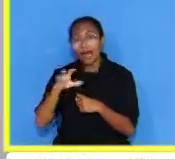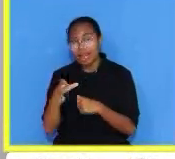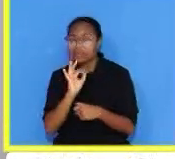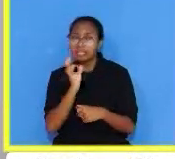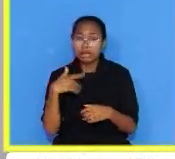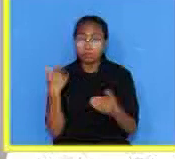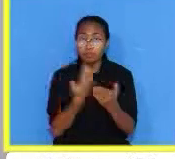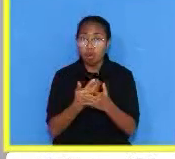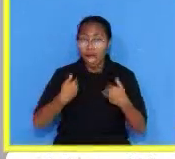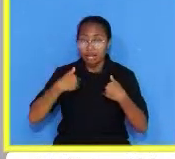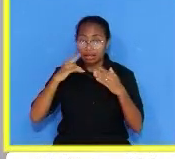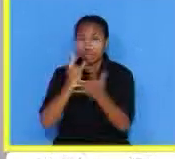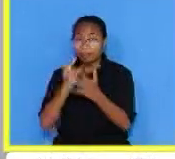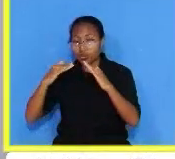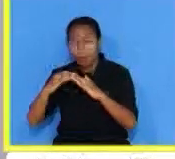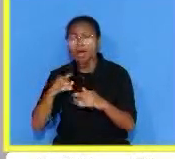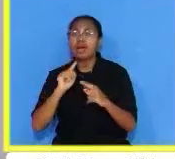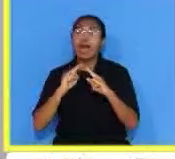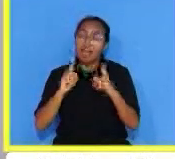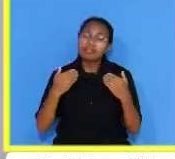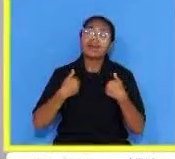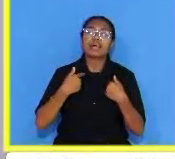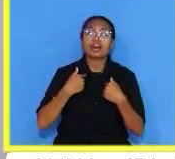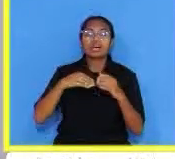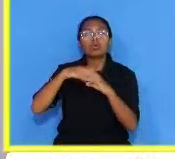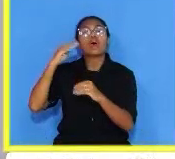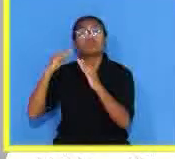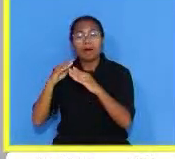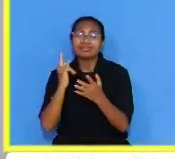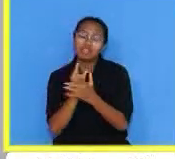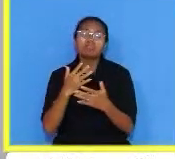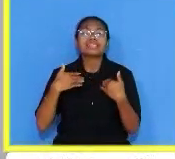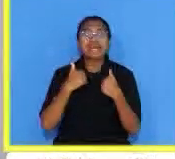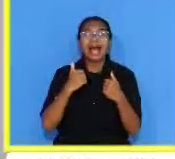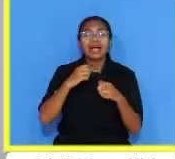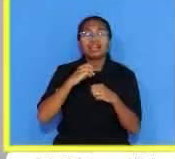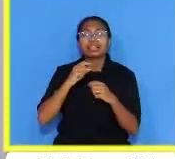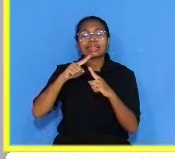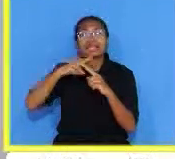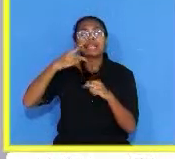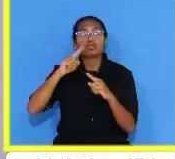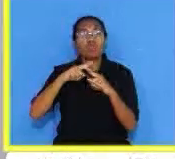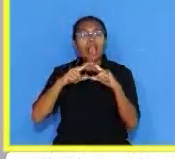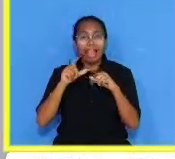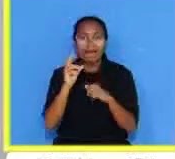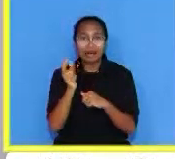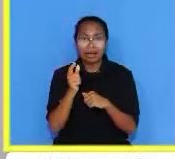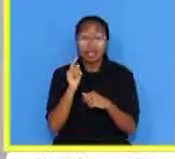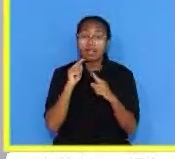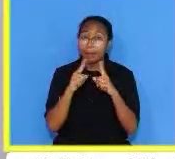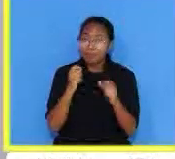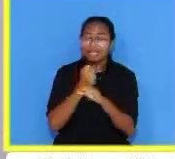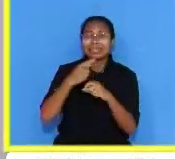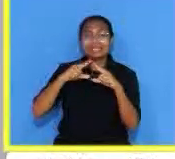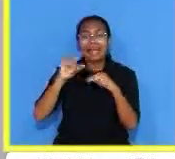berada di rumah. Jadi ada yang terkena dari keluarga, dan itu gejalanya tidak terlalu berat, Ya. jadi disarankan